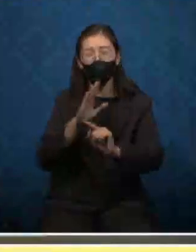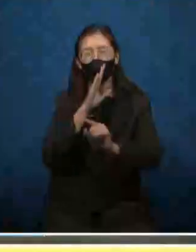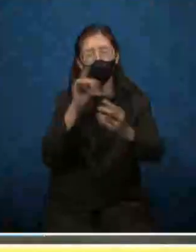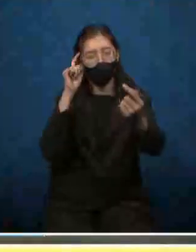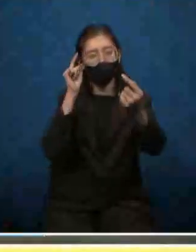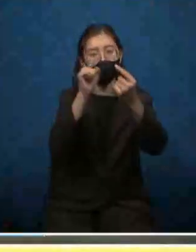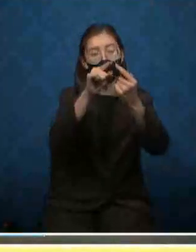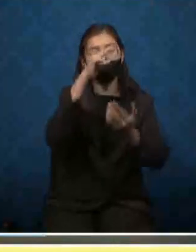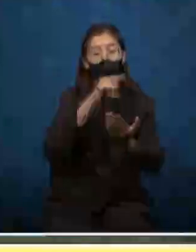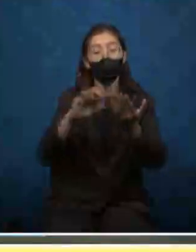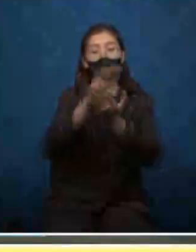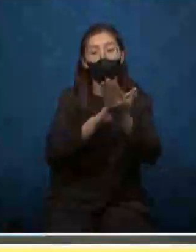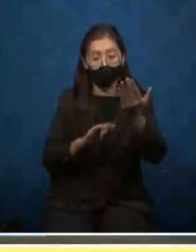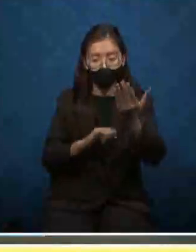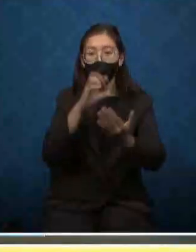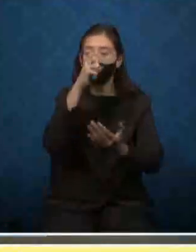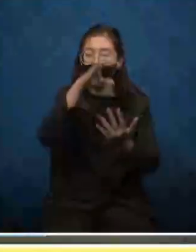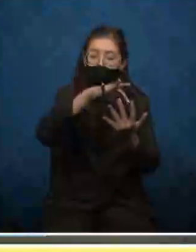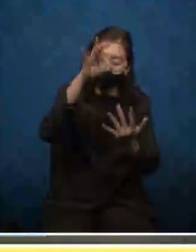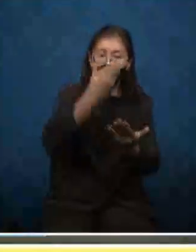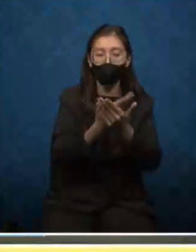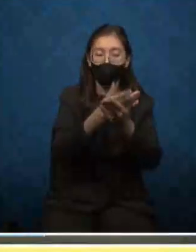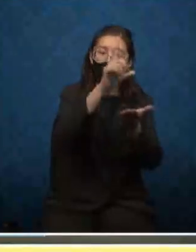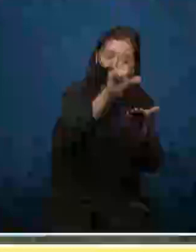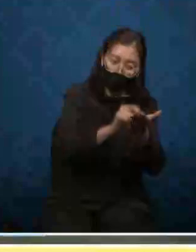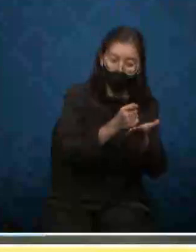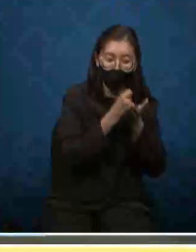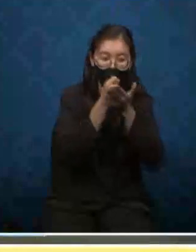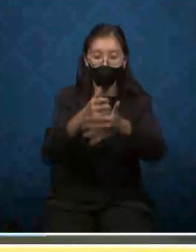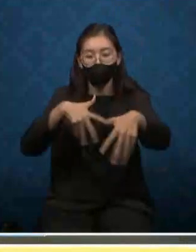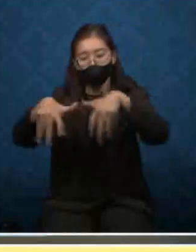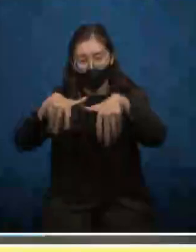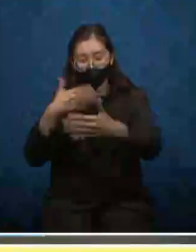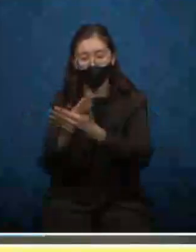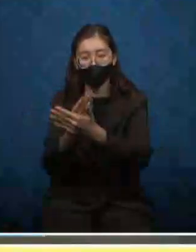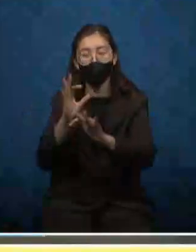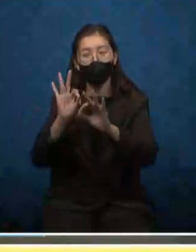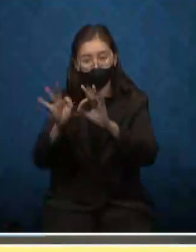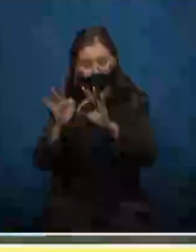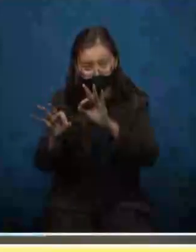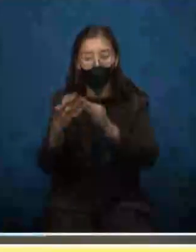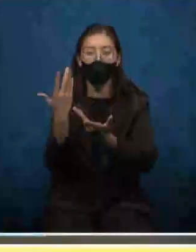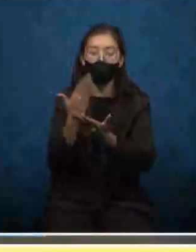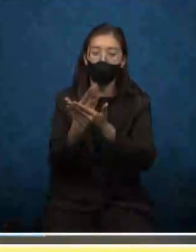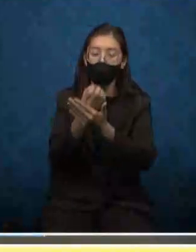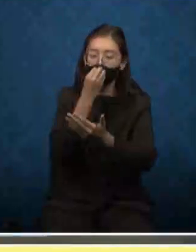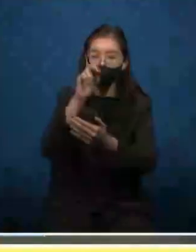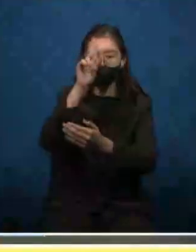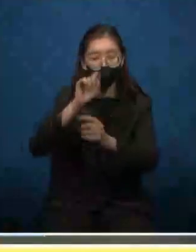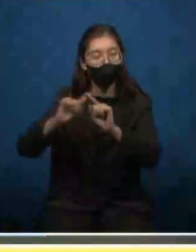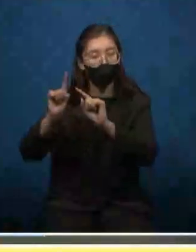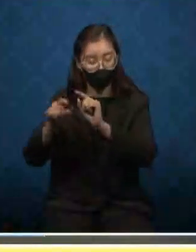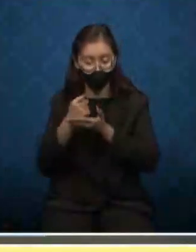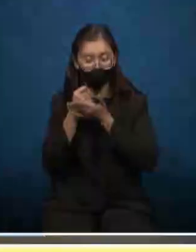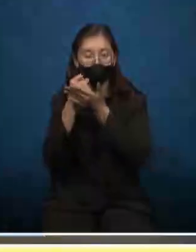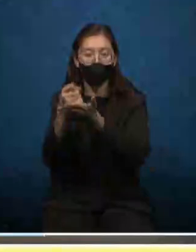ะลึกแผลงงานที่ถูกลง จะทำให้ประจากชนนั้นลืมตาอ้าปากหรอทำให้ตนทุนของปจากชนถูกลง้วจะเพิ่มขี่ความ